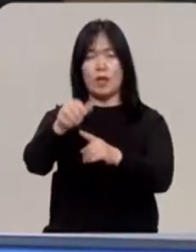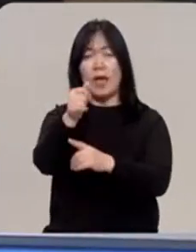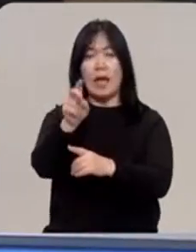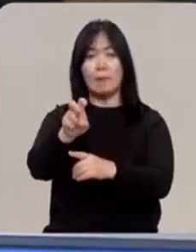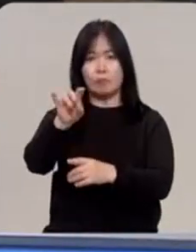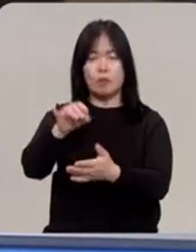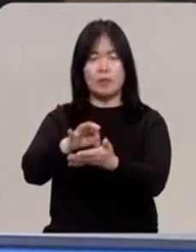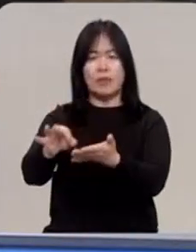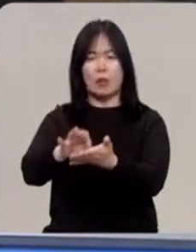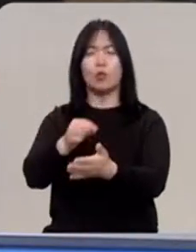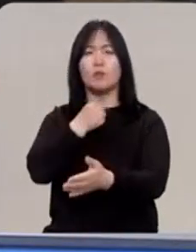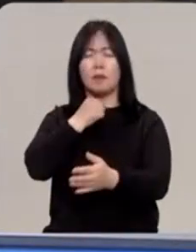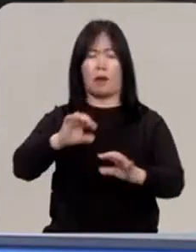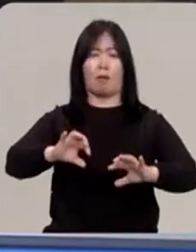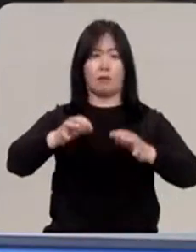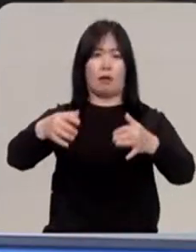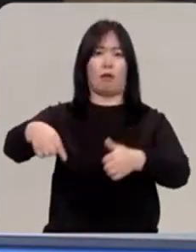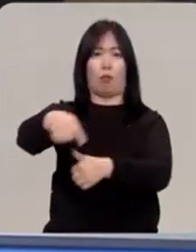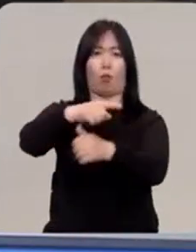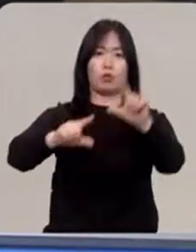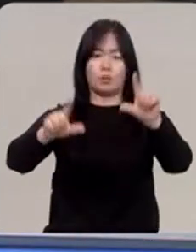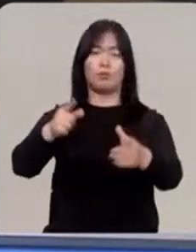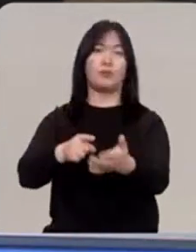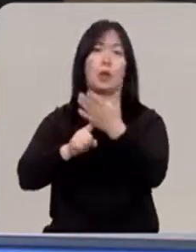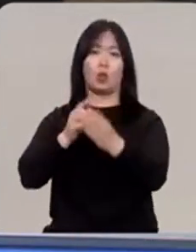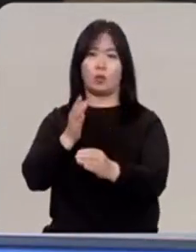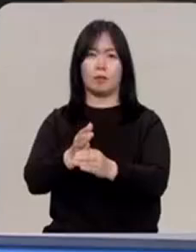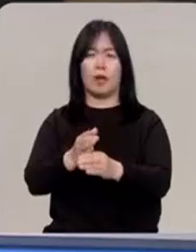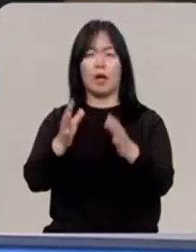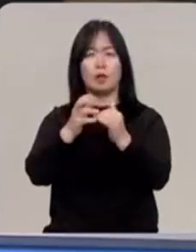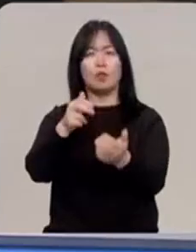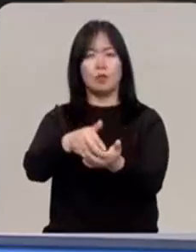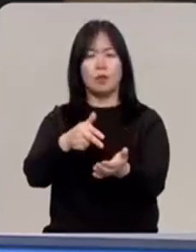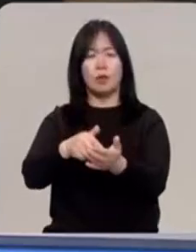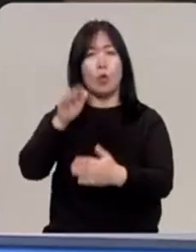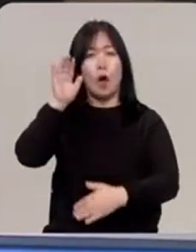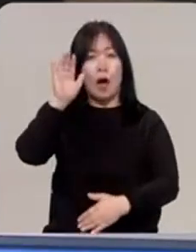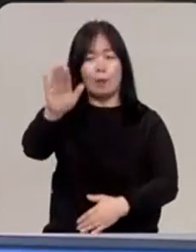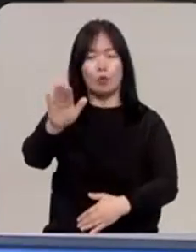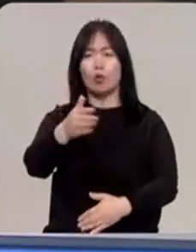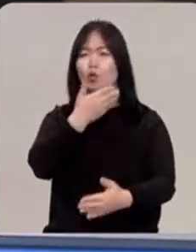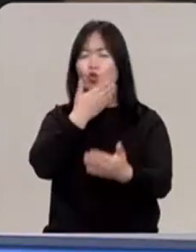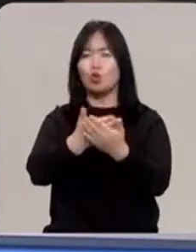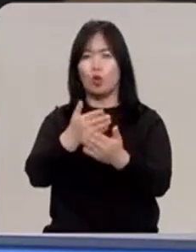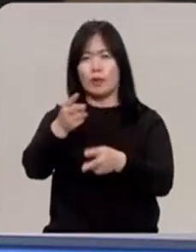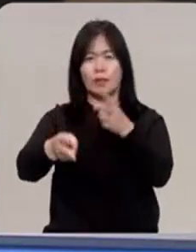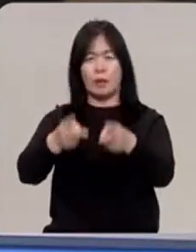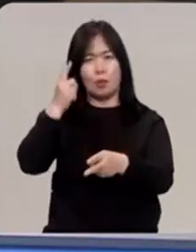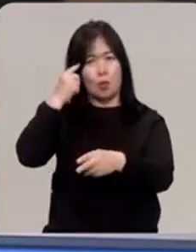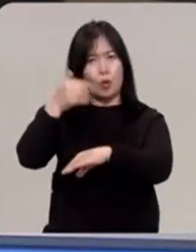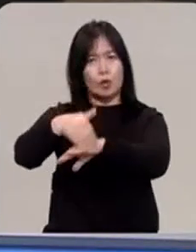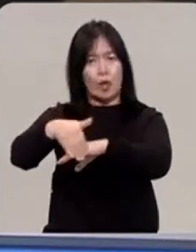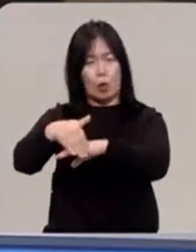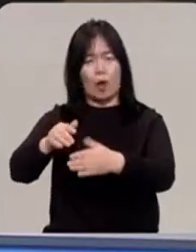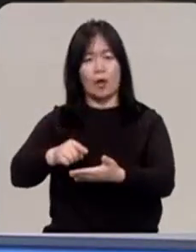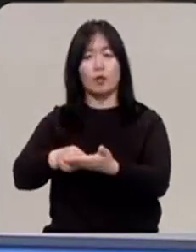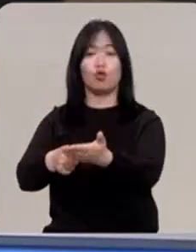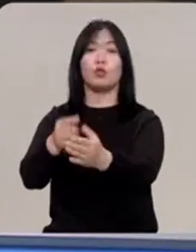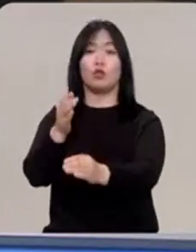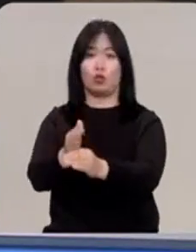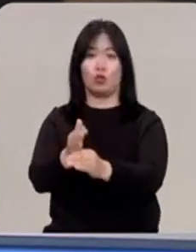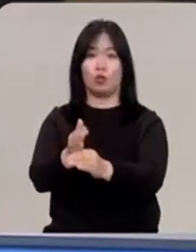움직임이 전 세계적으로 일고 있습니다 전북도 역시 차세대 주력 산업으로 키우는 방안을 추진하고